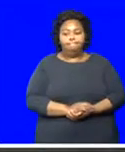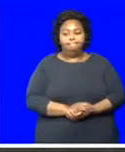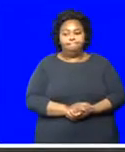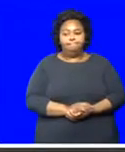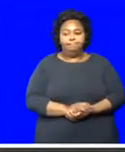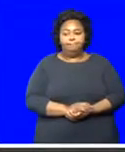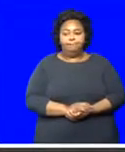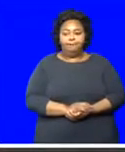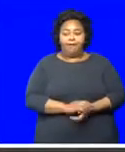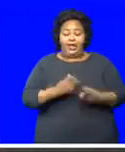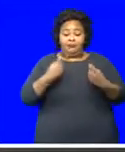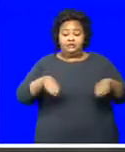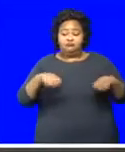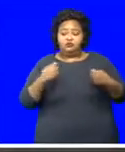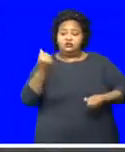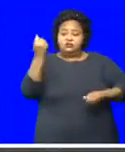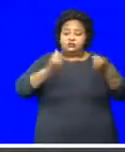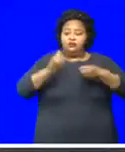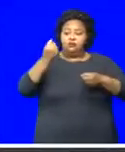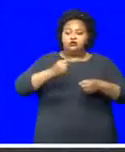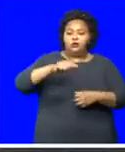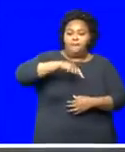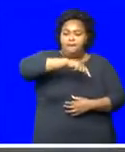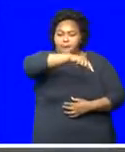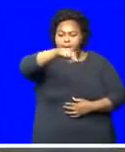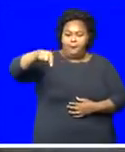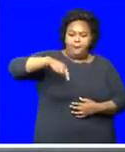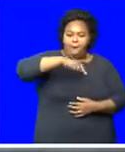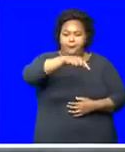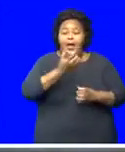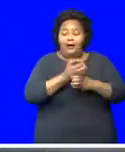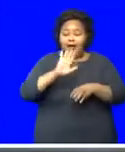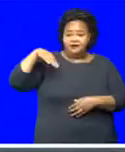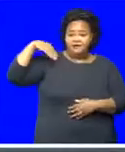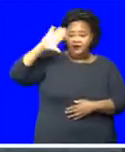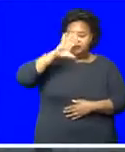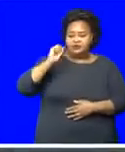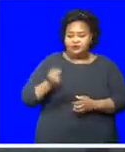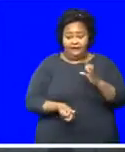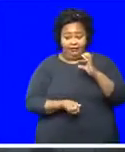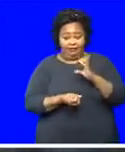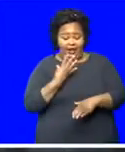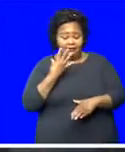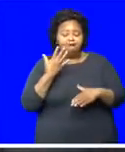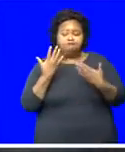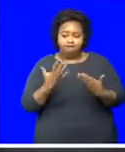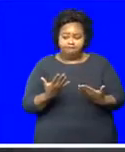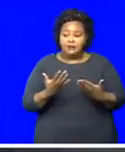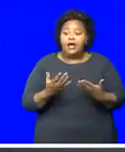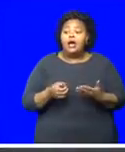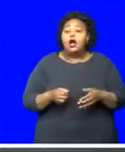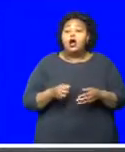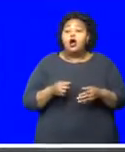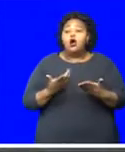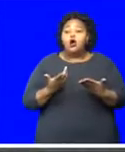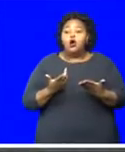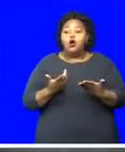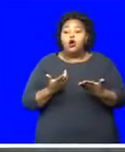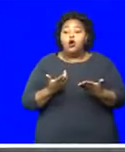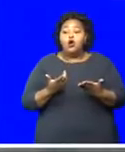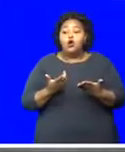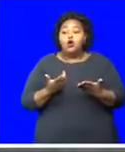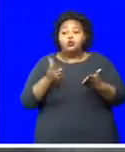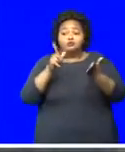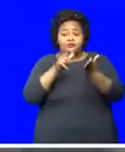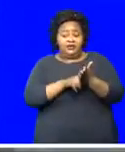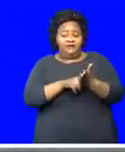Imidlalo yemotosports ehlangothini laka spinning liyaqala even la kubomakhelwane eNingizimu Afrika lapho khona beyidlalwa ngalokungekho emthethweni. Lo mdlalo